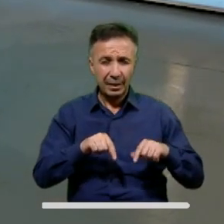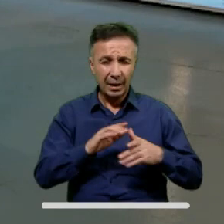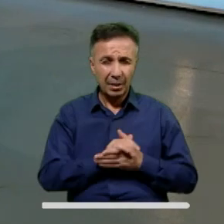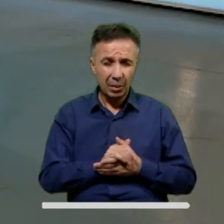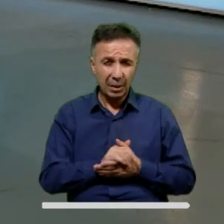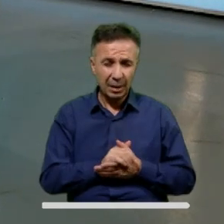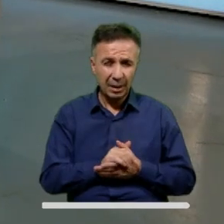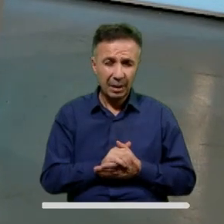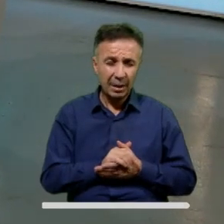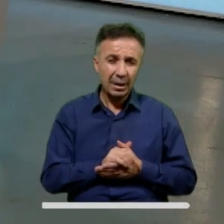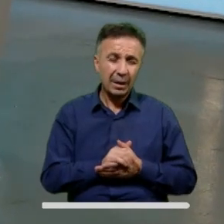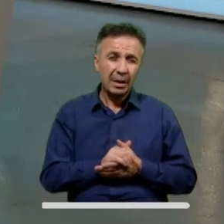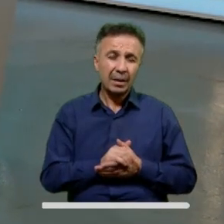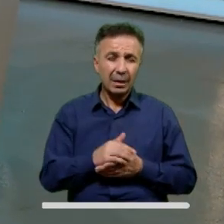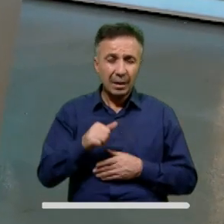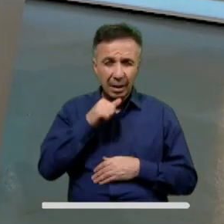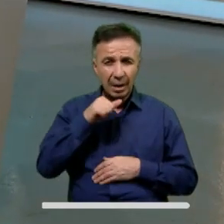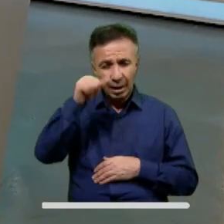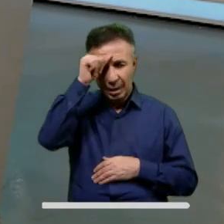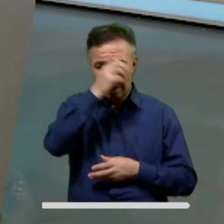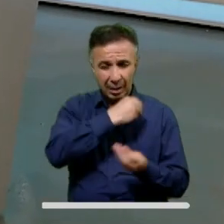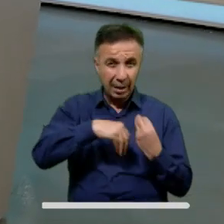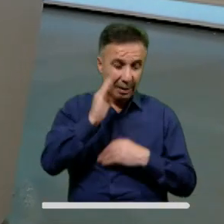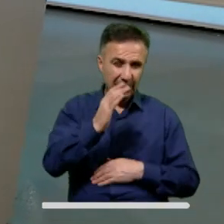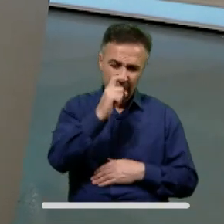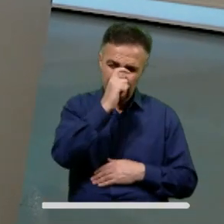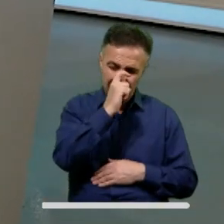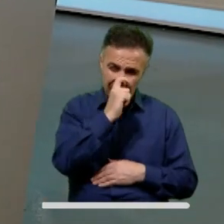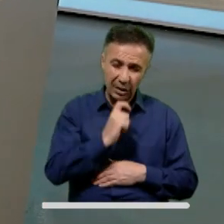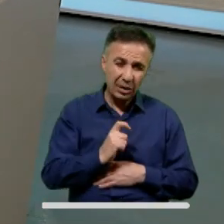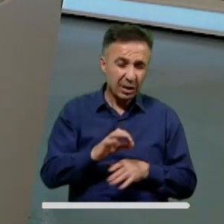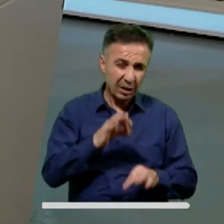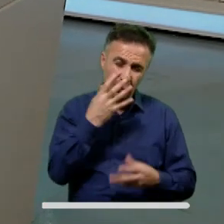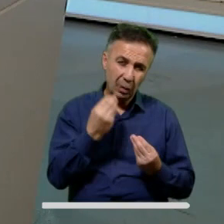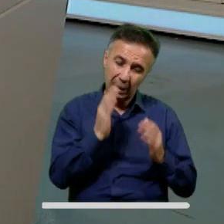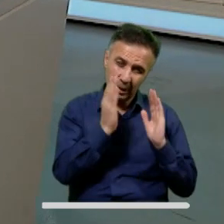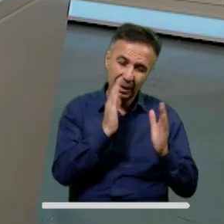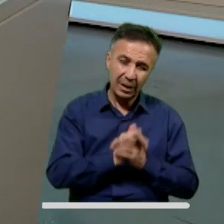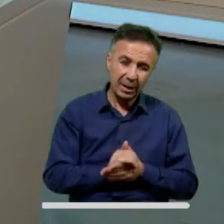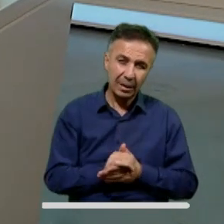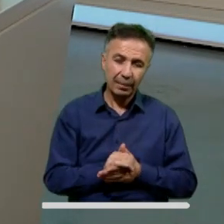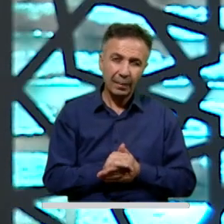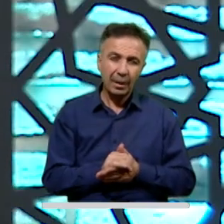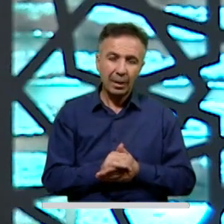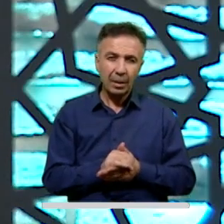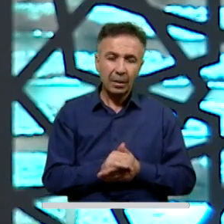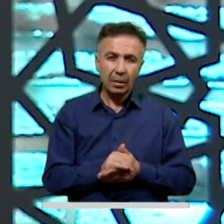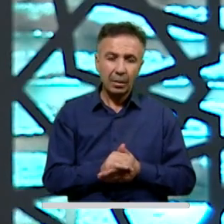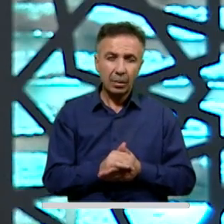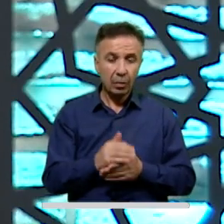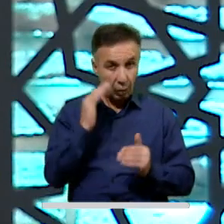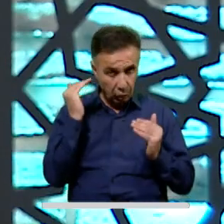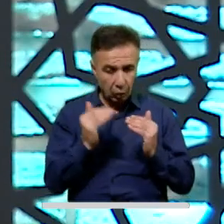şekilde hacını yapacak. Hac için gidecek ama işçi olarak giriş yapacak Arabistan'a. Bu caiz midir? Soralım.